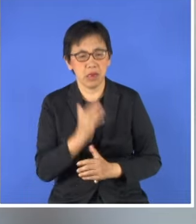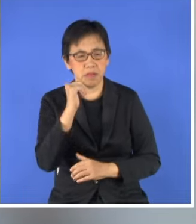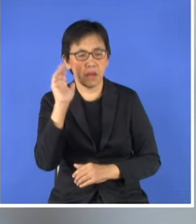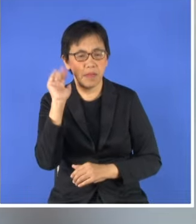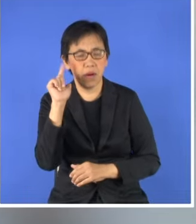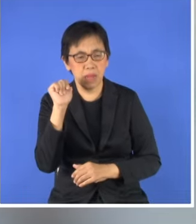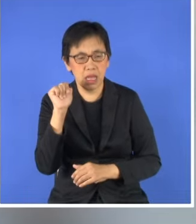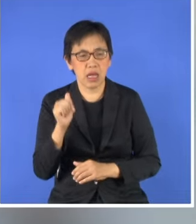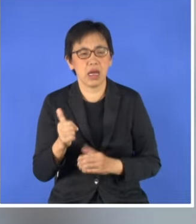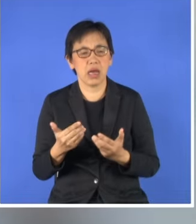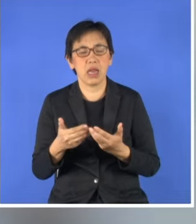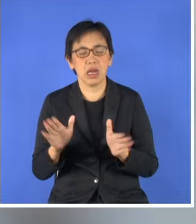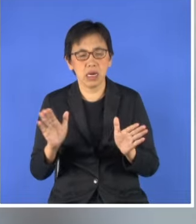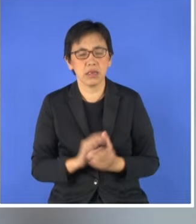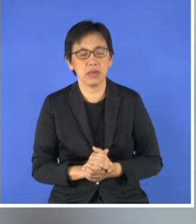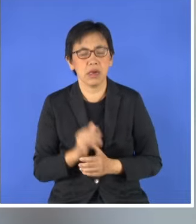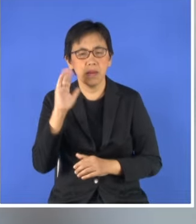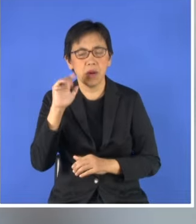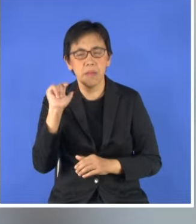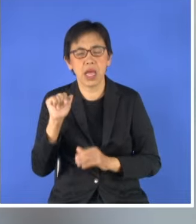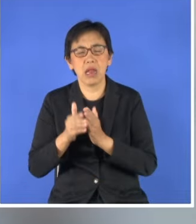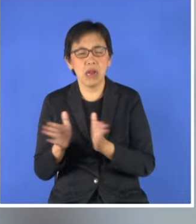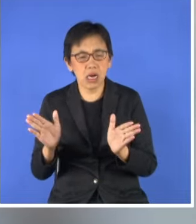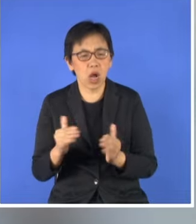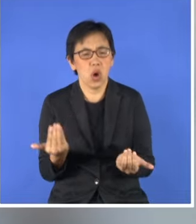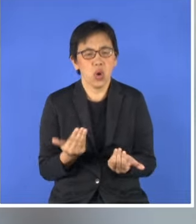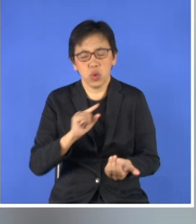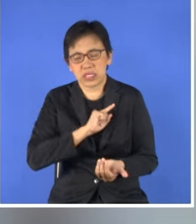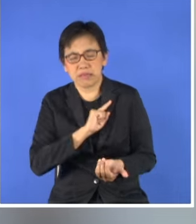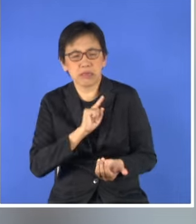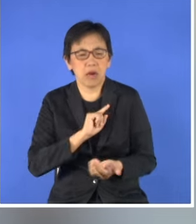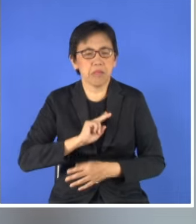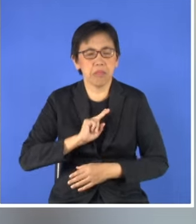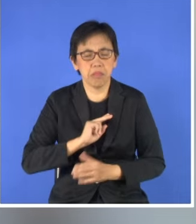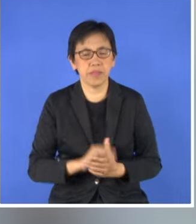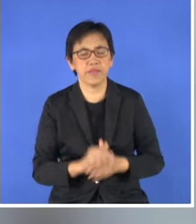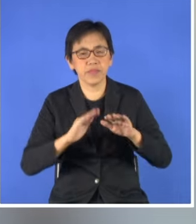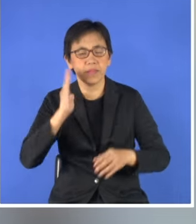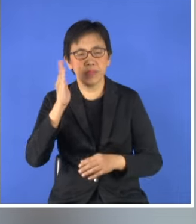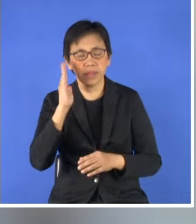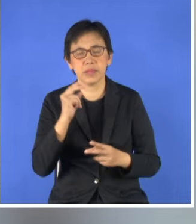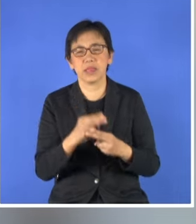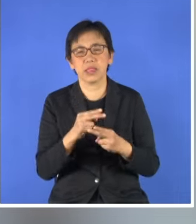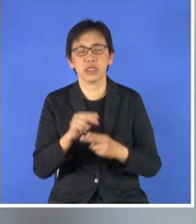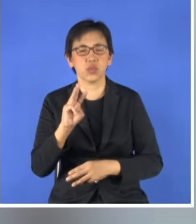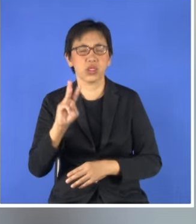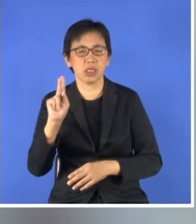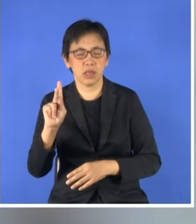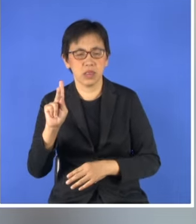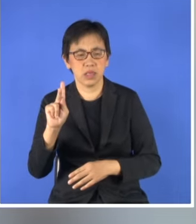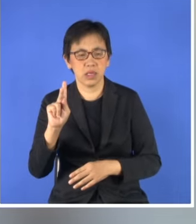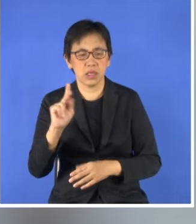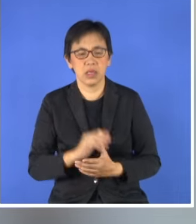ของน้องนี่แยกทางกันทิ้งภาระให้ลูกเนี่ยแต่เพียงคนเดียวว่าอย่างงั้นเด็กคนนี้ชื่อว่าเด็กชายวุฒิกรหมีน